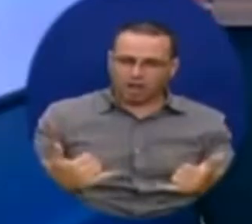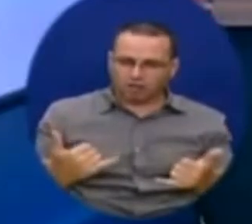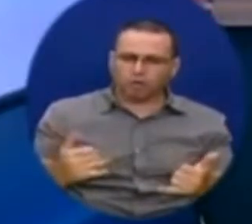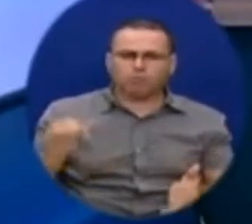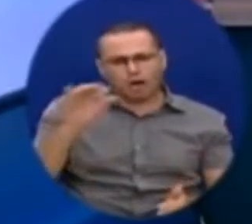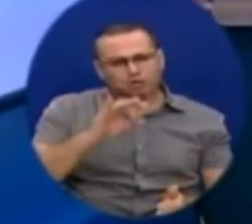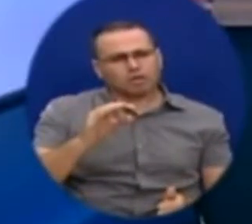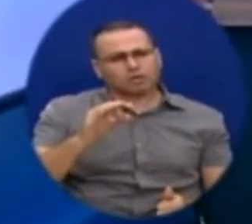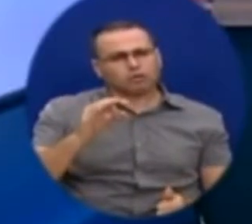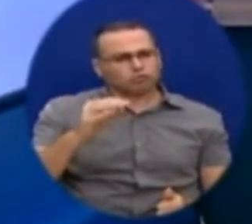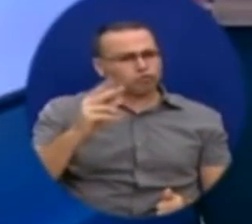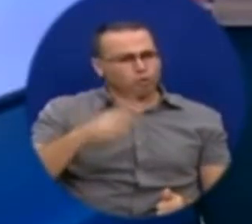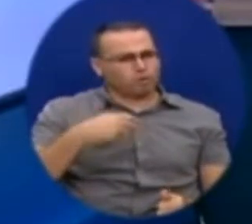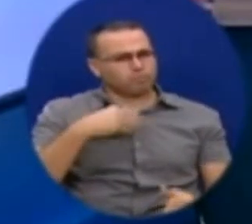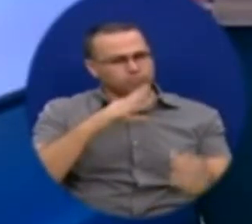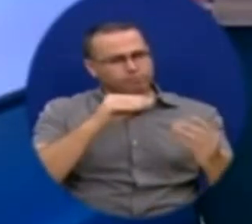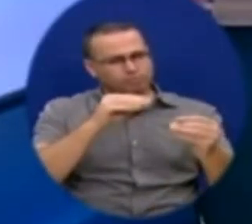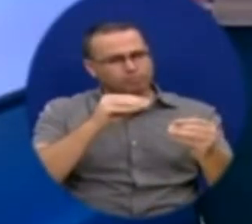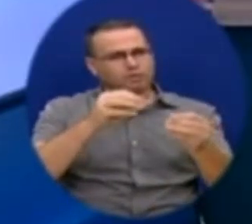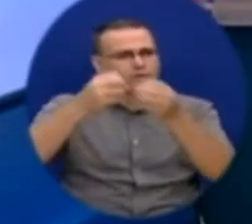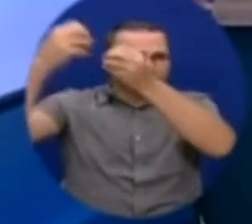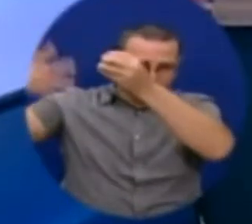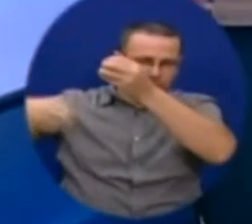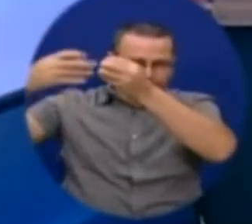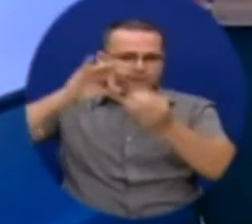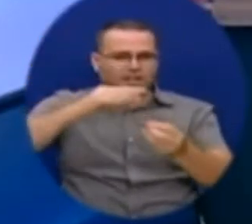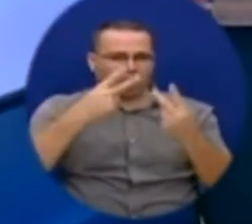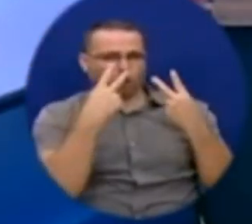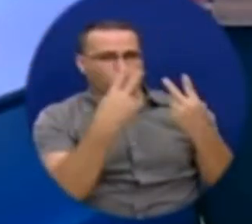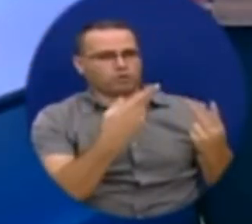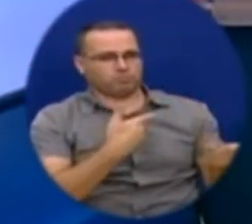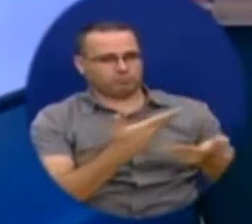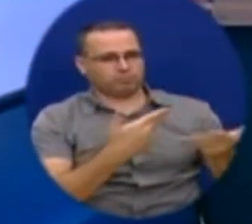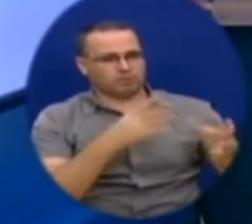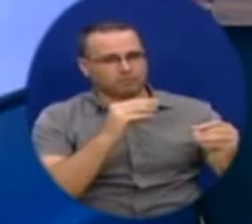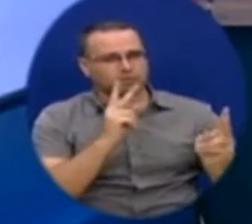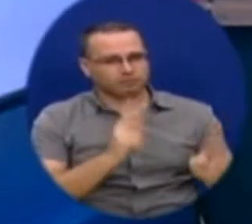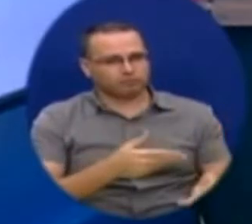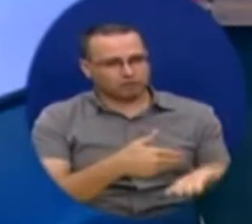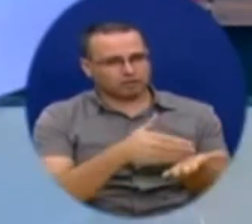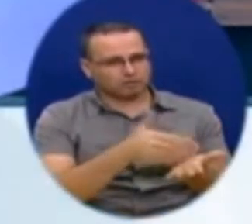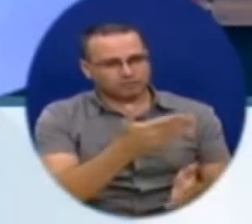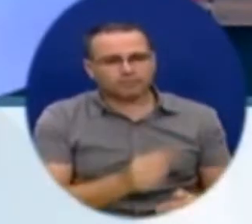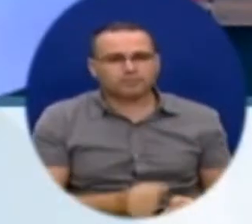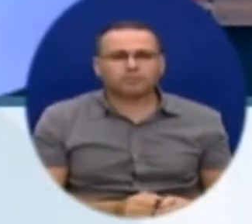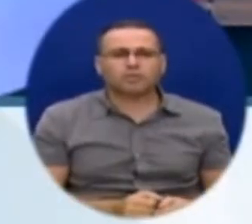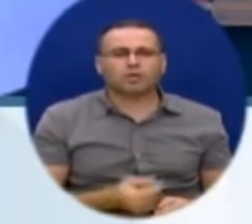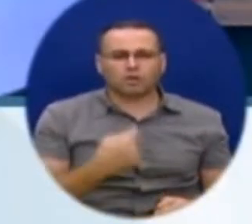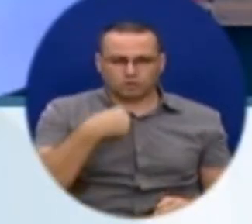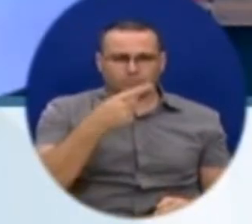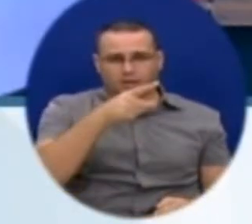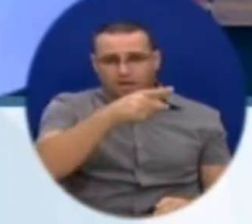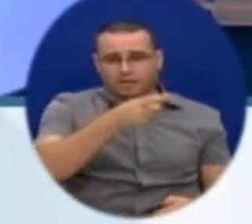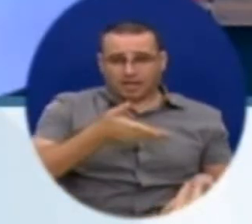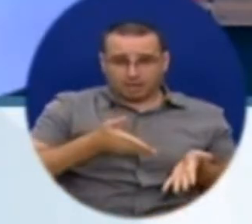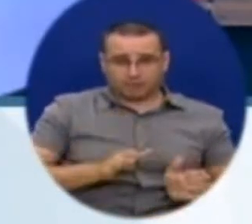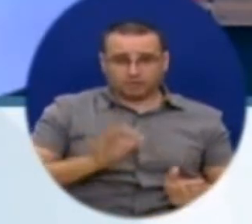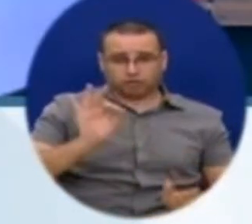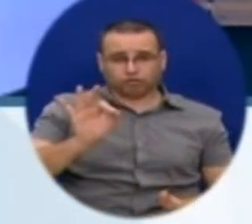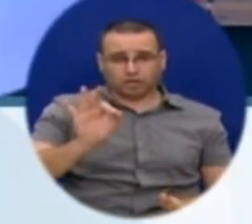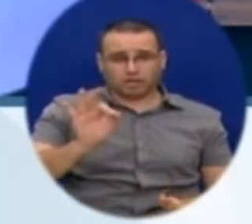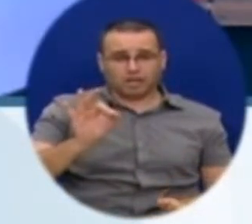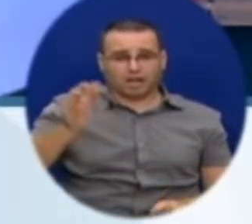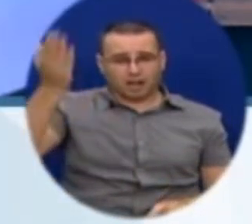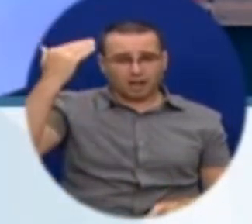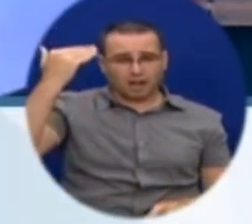על רקע הפרידה. אתה אומר פרופורציות וזה, זאת אומרת, את דור שני לסריטה, אנחנו לא אמרנו שאתה בנו של אלוף משנה עוזי